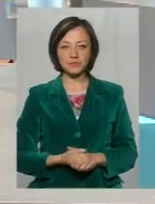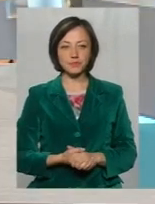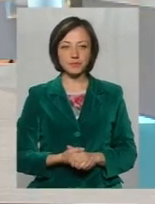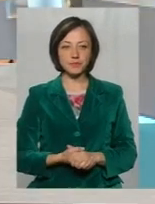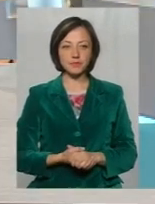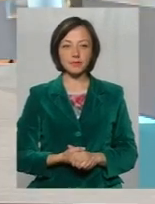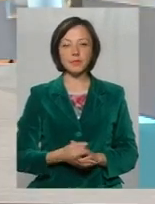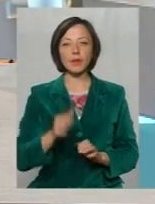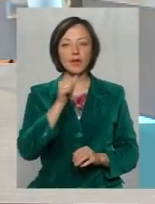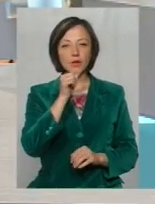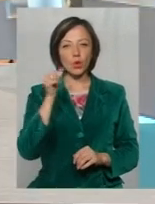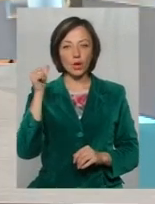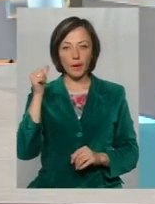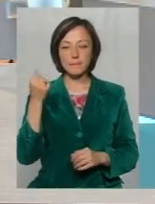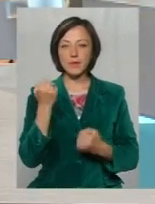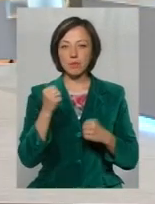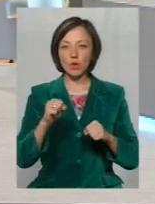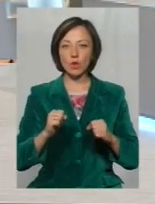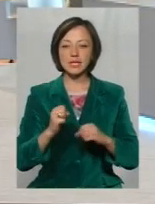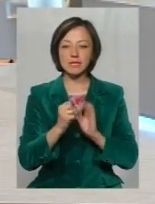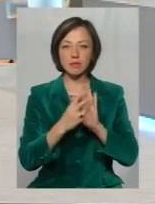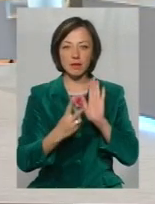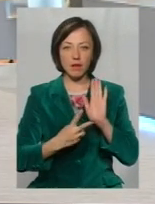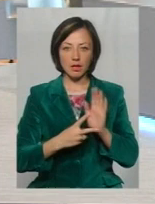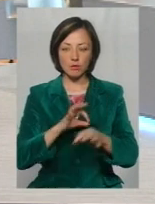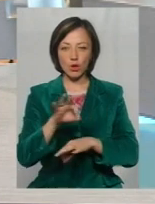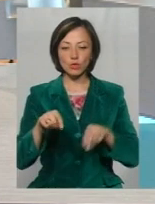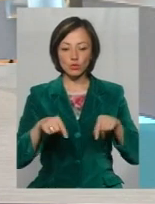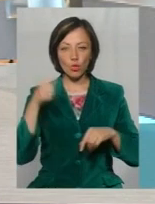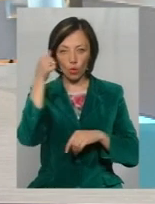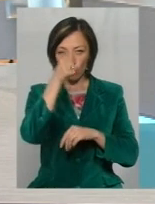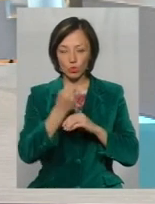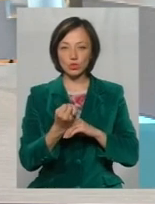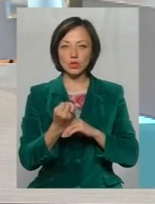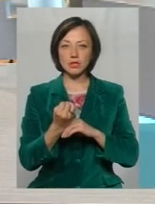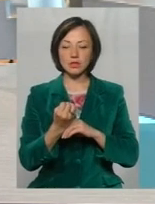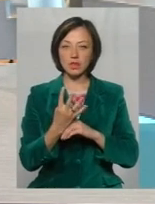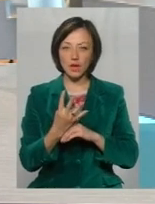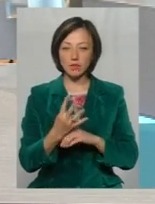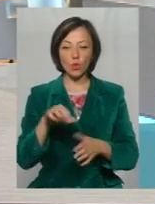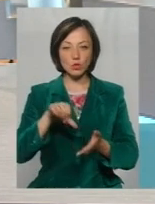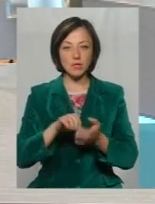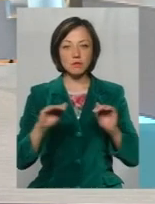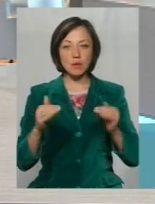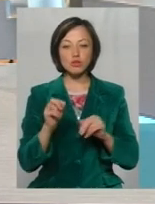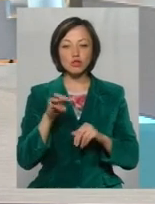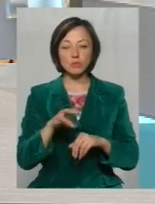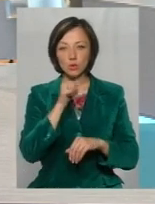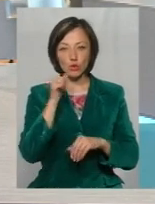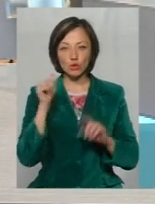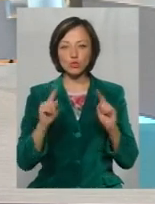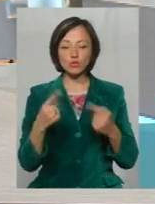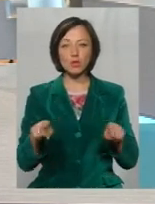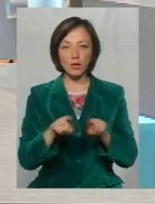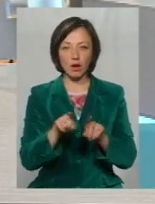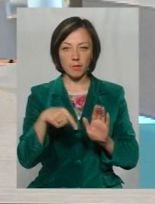Оксано, торік перемогло 17 проєктів, а цього року 14, і учасників конкурсу було менше, ніж торік. Чому так?